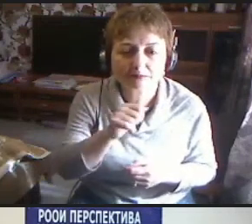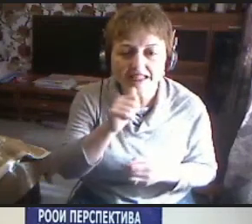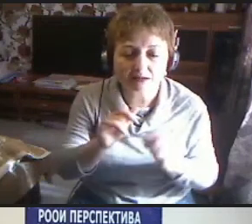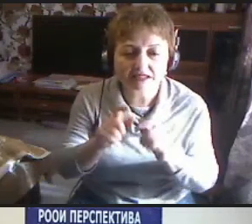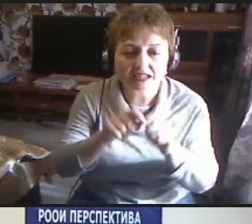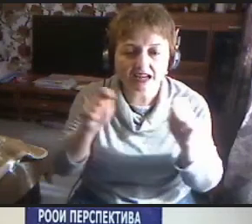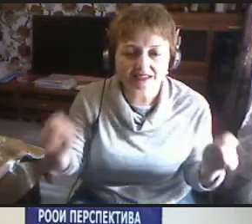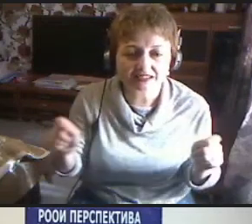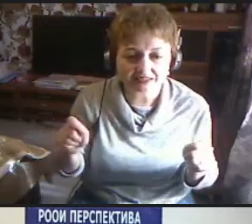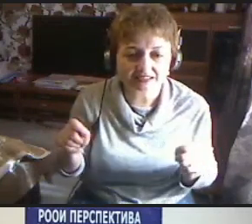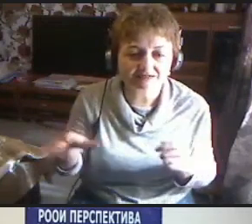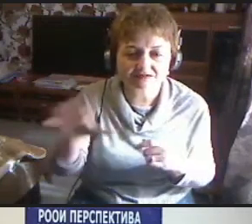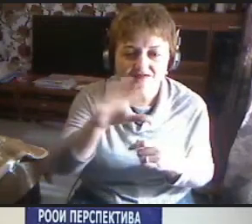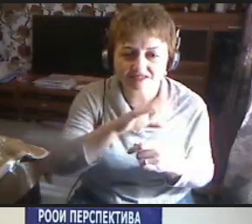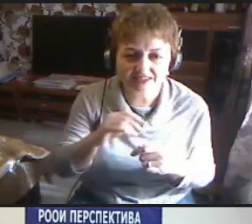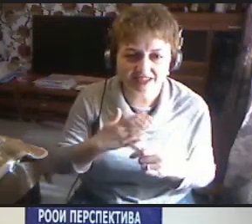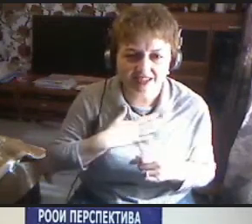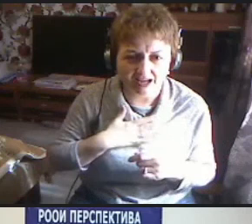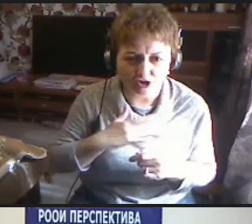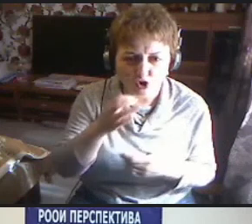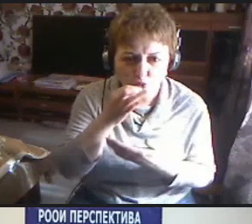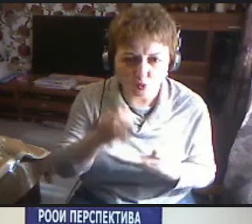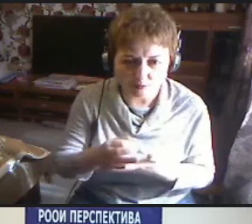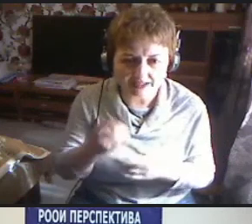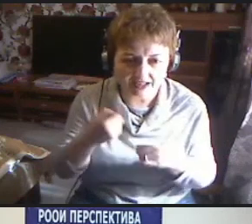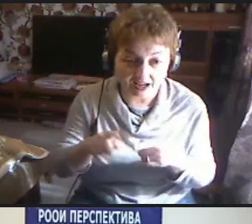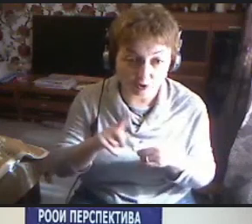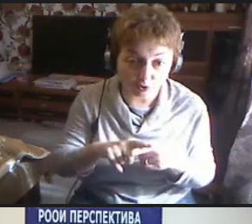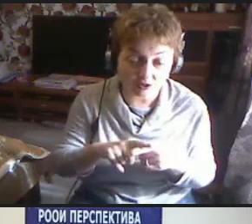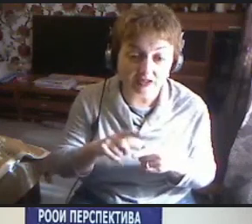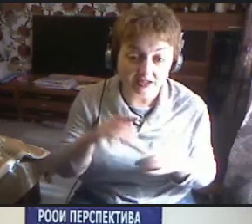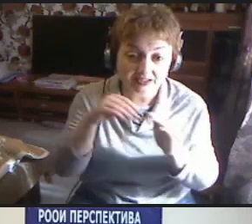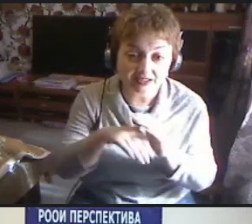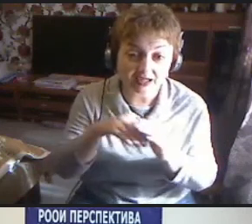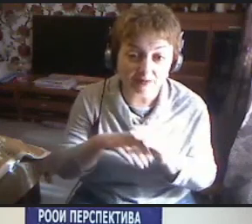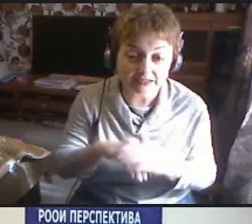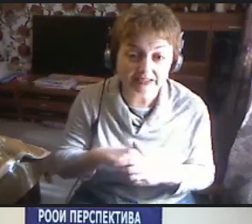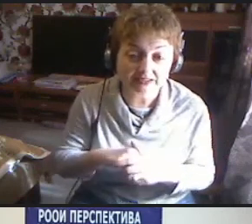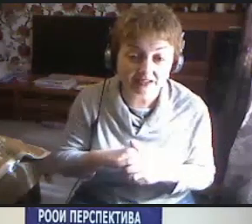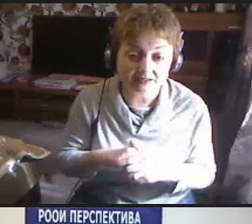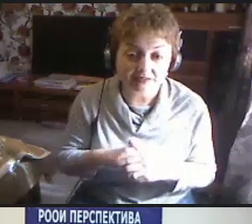попытаемся раскрыть, так сказать, весь наш опыт, который накопился,